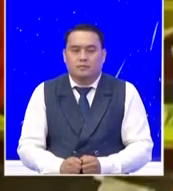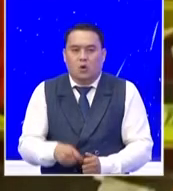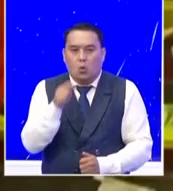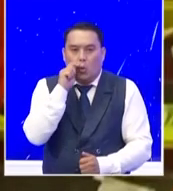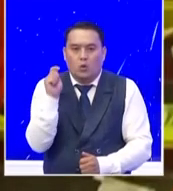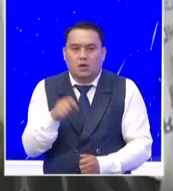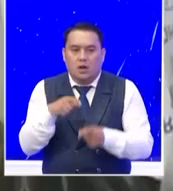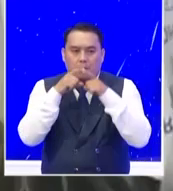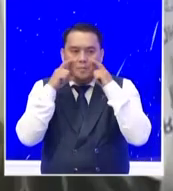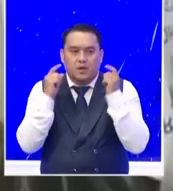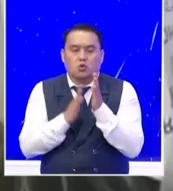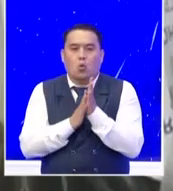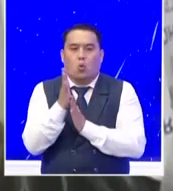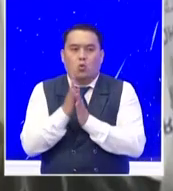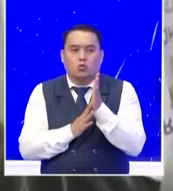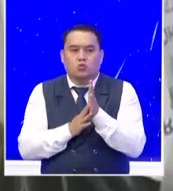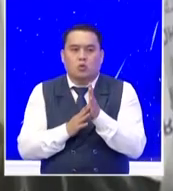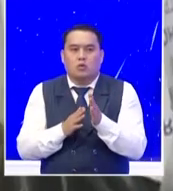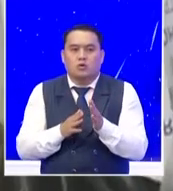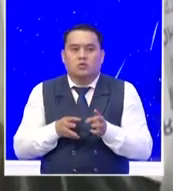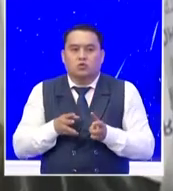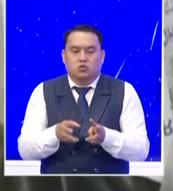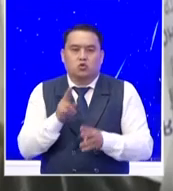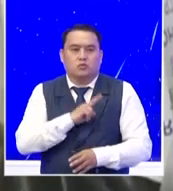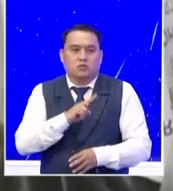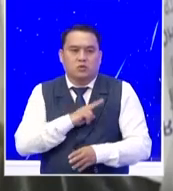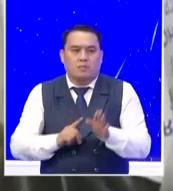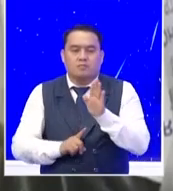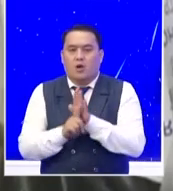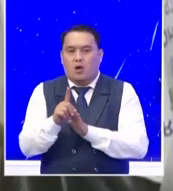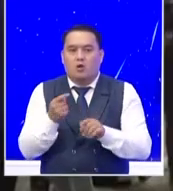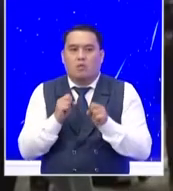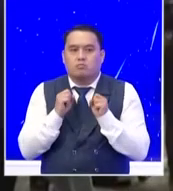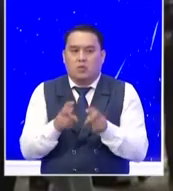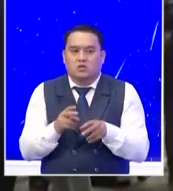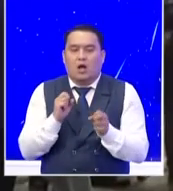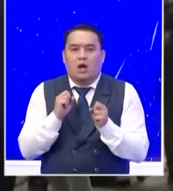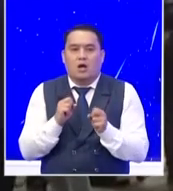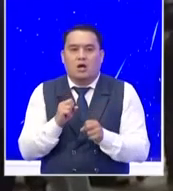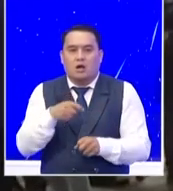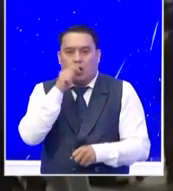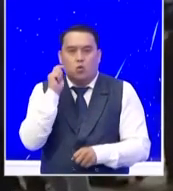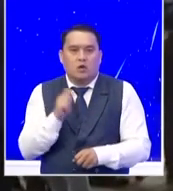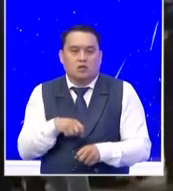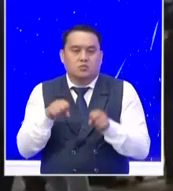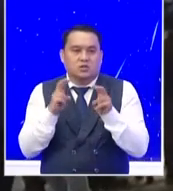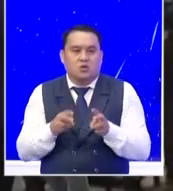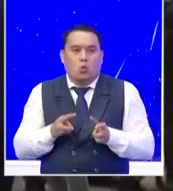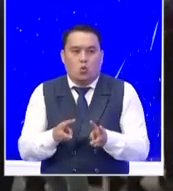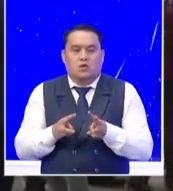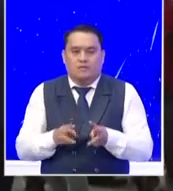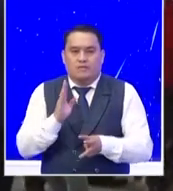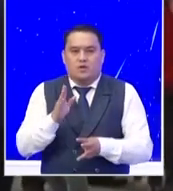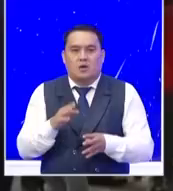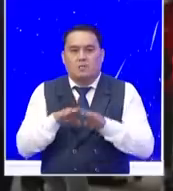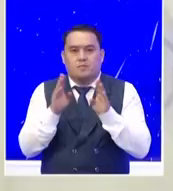Украинада маскамен қолғап толған жәшіктерді пешке жағу жұмысы басталды. Енді бұл қауіпті қалдықтар Киевтегі арнайы қоймада өртелетін болады.